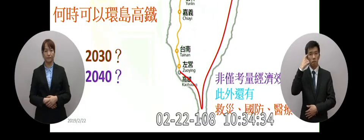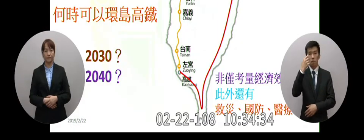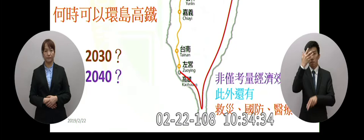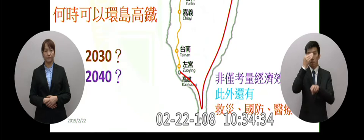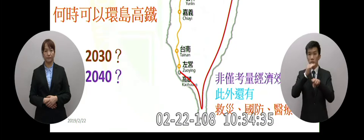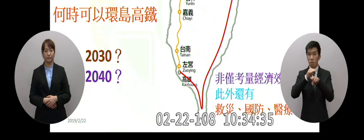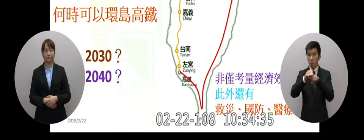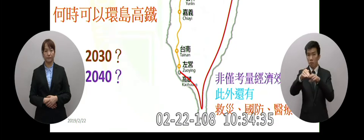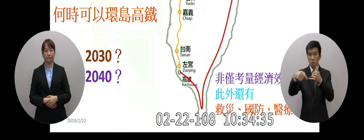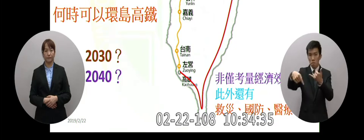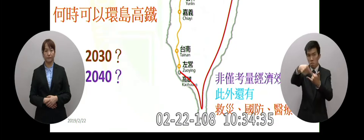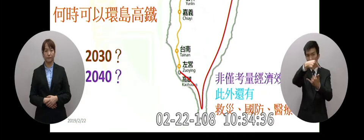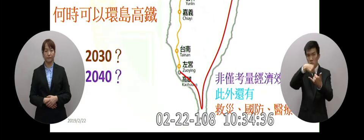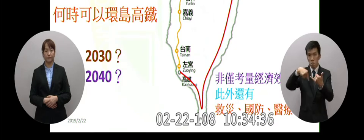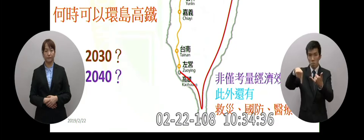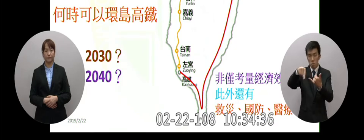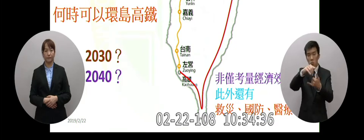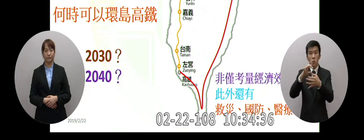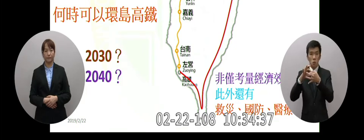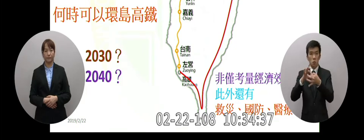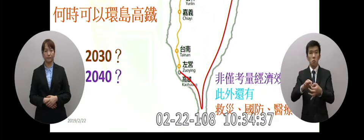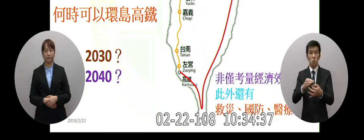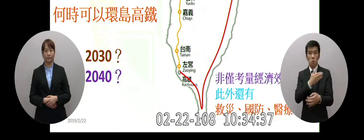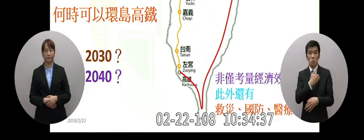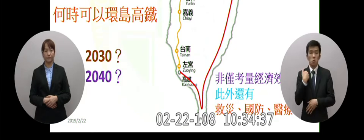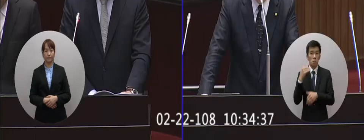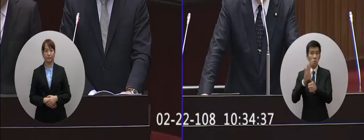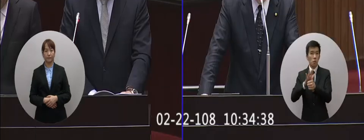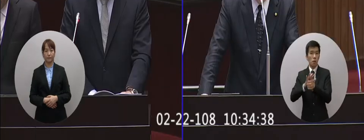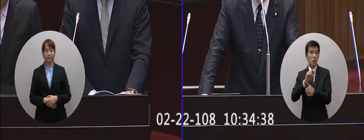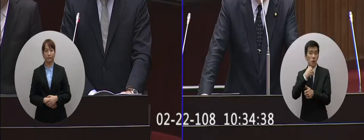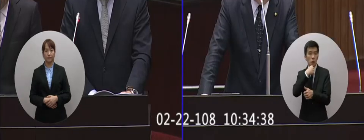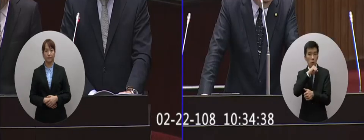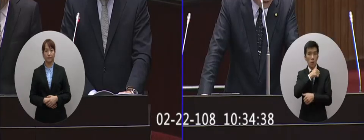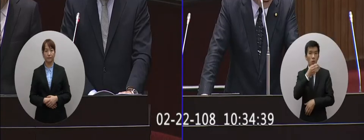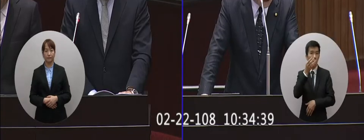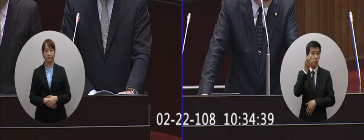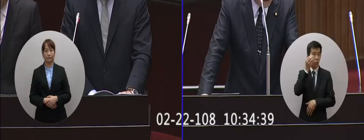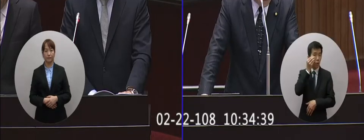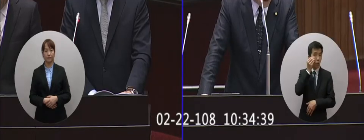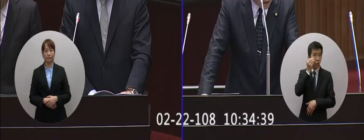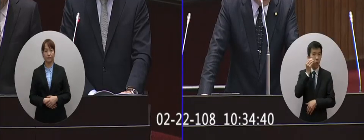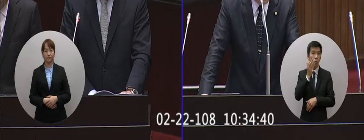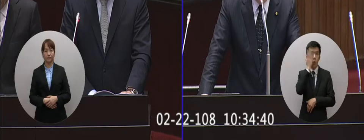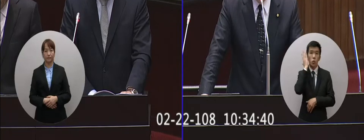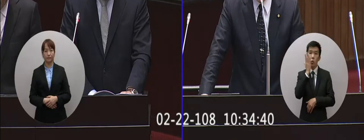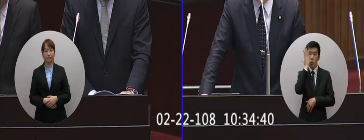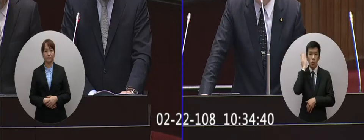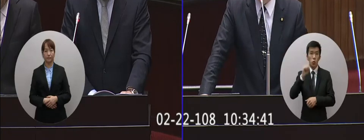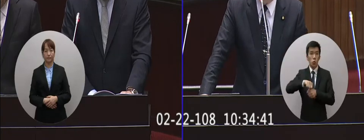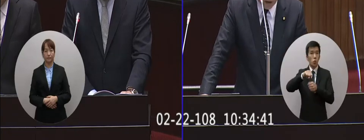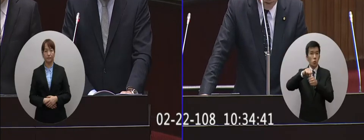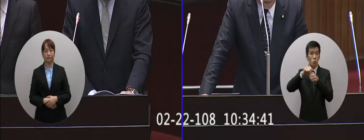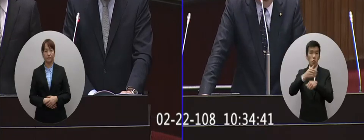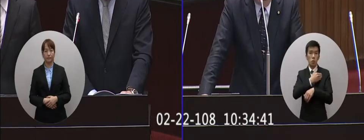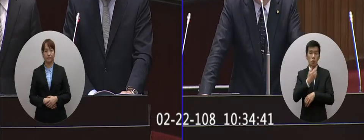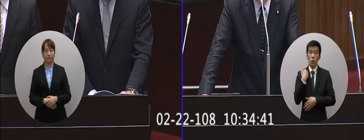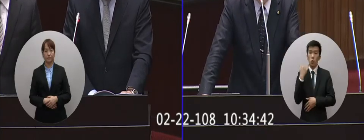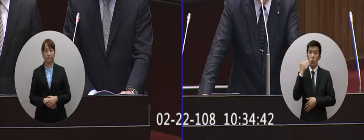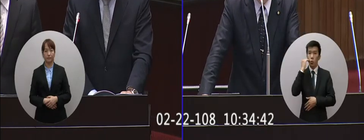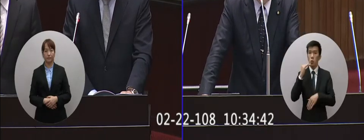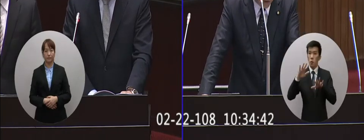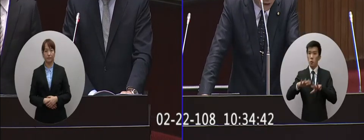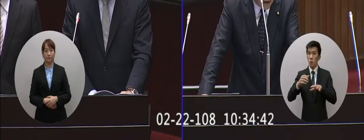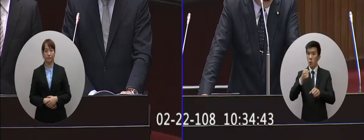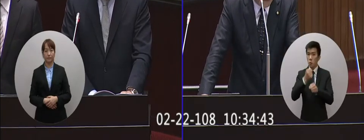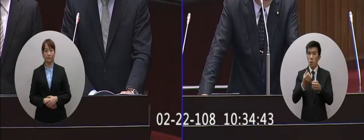台湾的永续，而且是一个友善的观光或者是优质的旅游。那现在不做，以